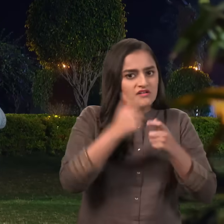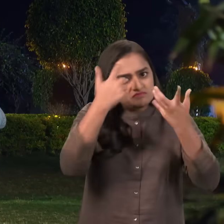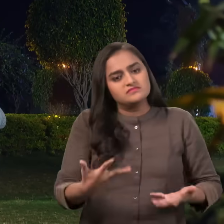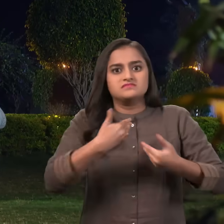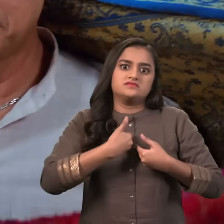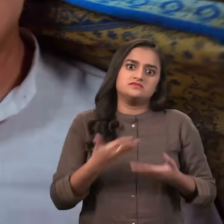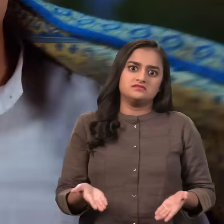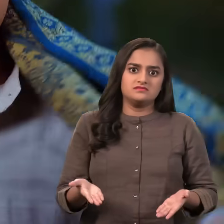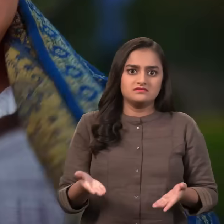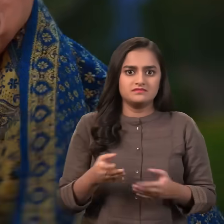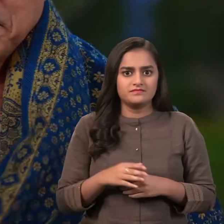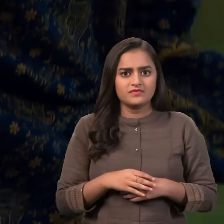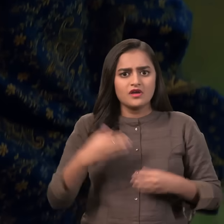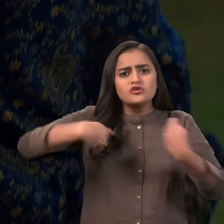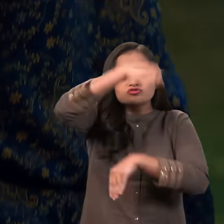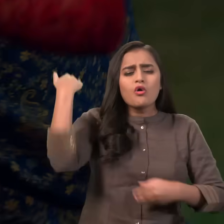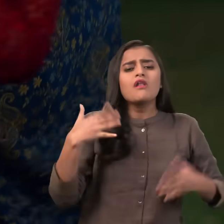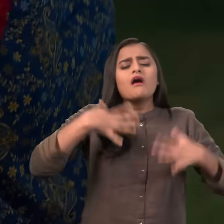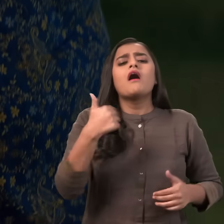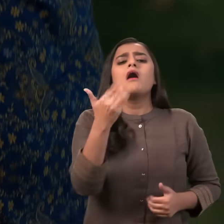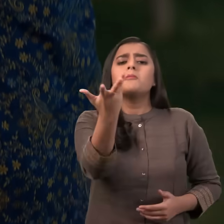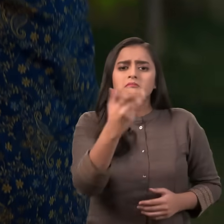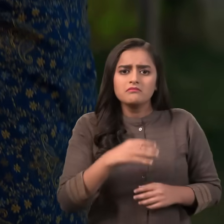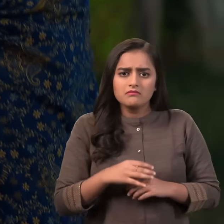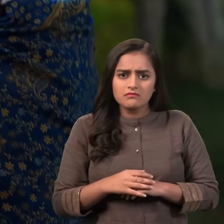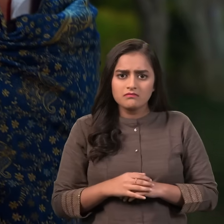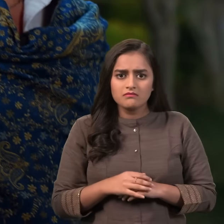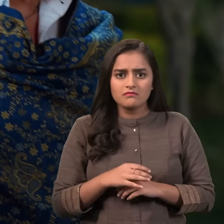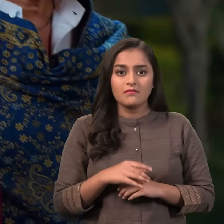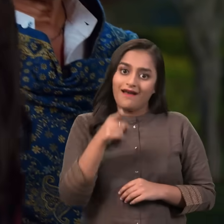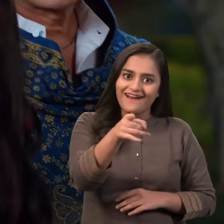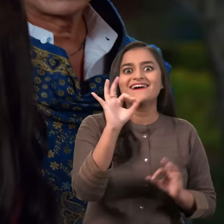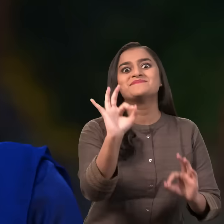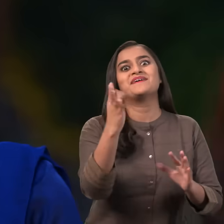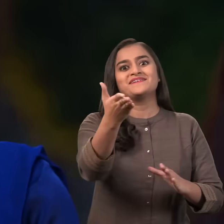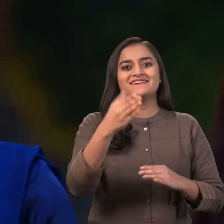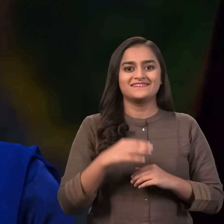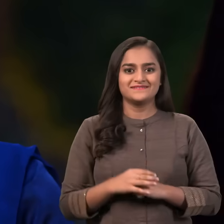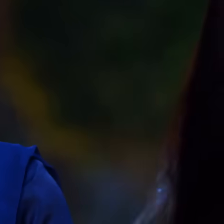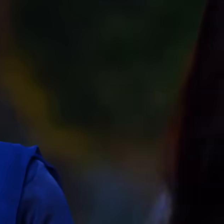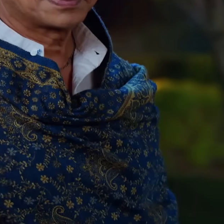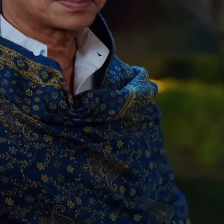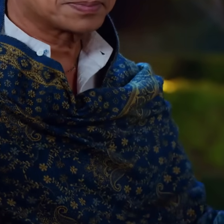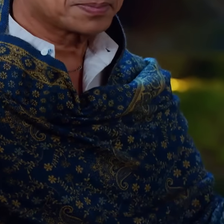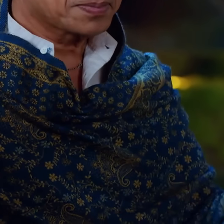काम मुझे ही करना पड़ता है। शॉल क्यों नहीं पहनी आपने? अब ठीक है।